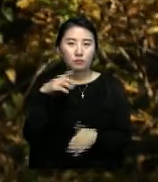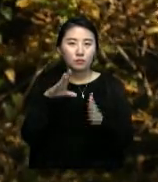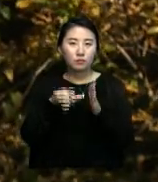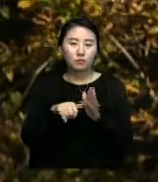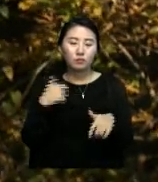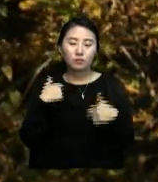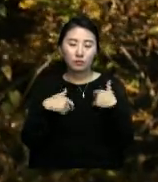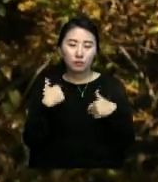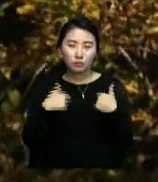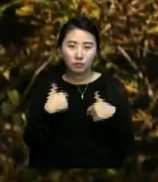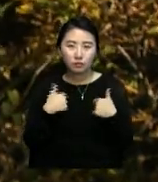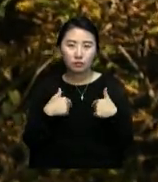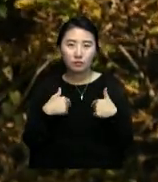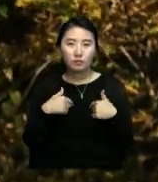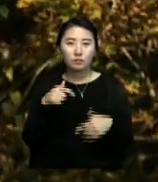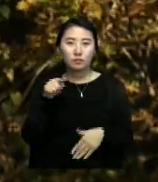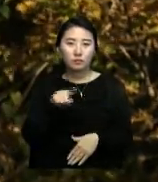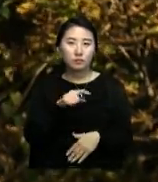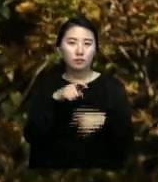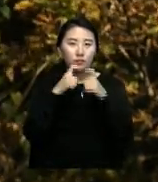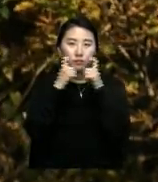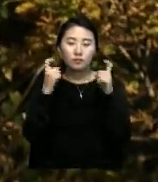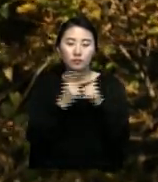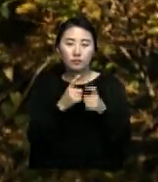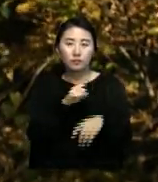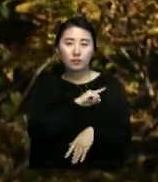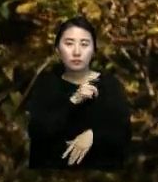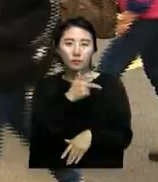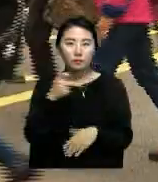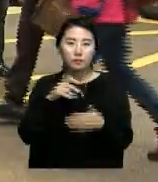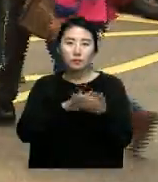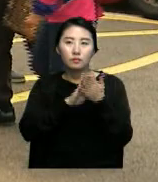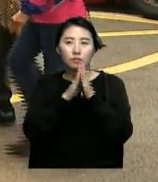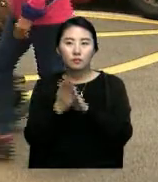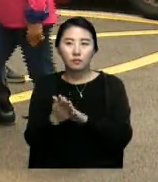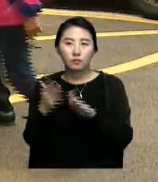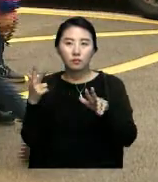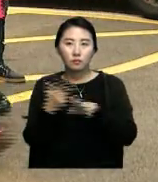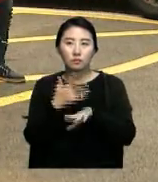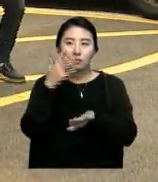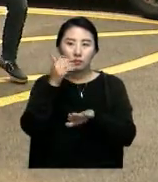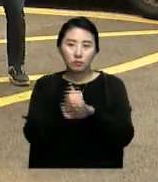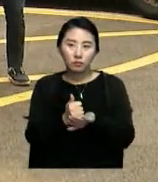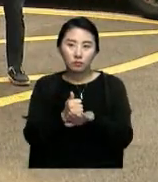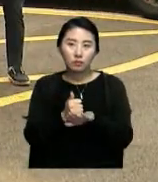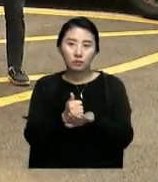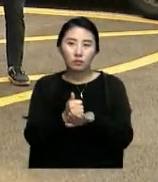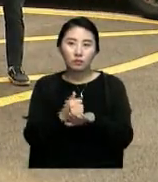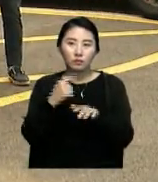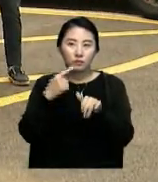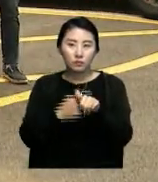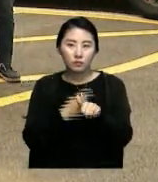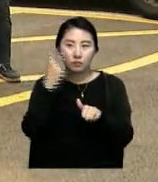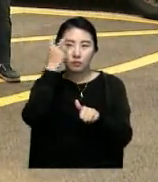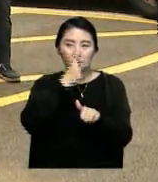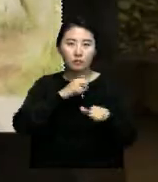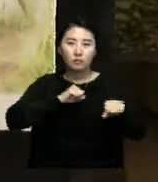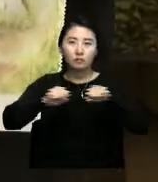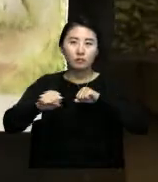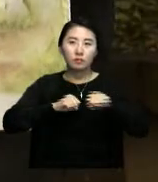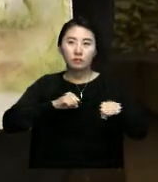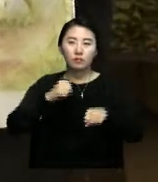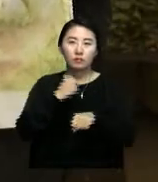어떻게 보면 기쁘고 그게 저 개인적으로는 가장 큰 변화라고 생각을 합니다. 주말엔 천마산 입구에서 자연보호 캠페인을